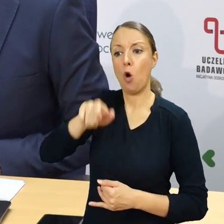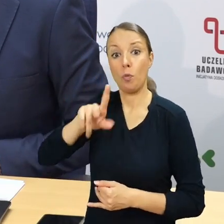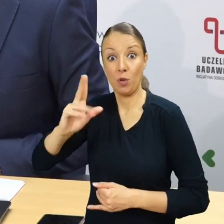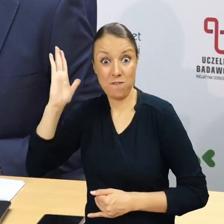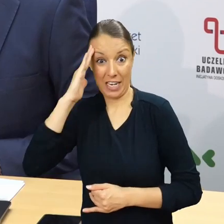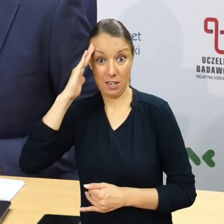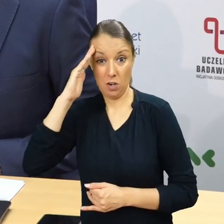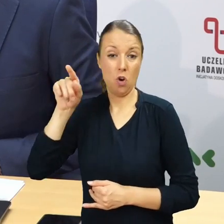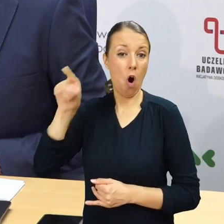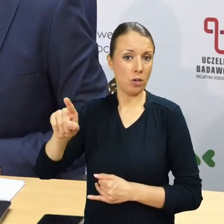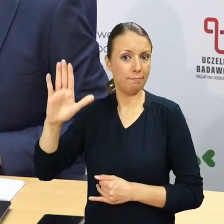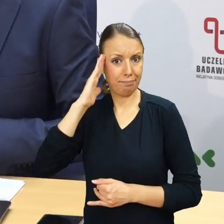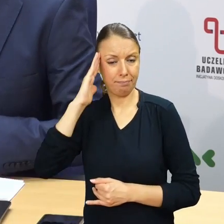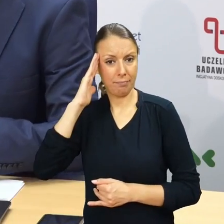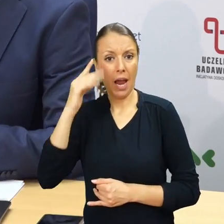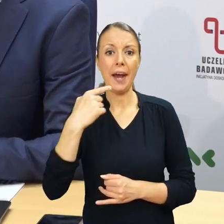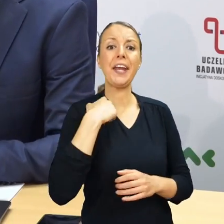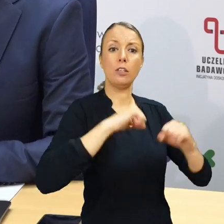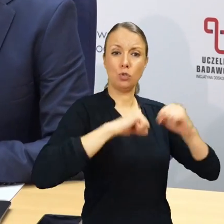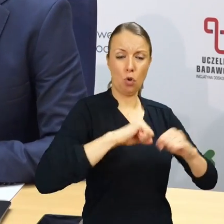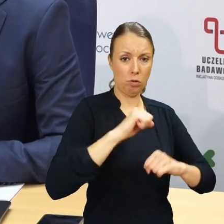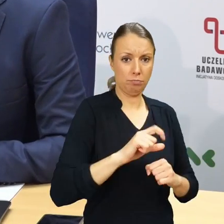mnie, sędziemu federalnemu, do tego, żeby to